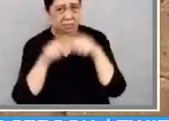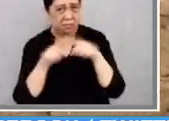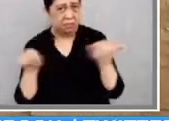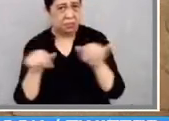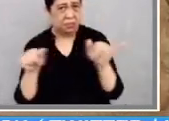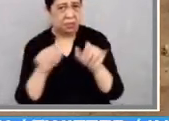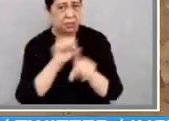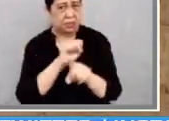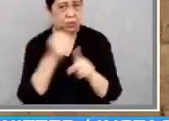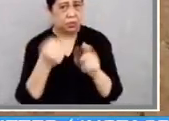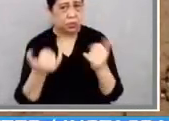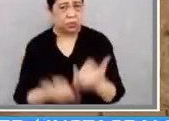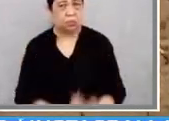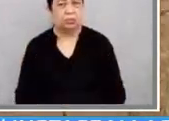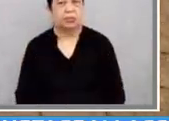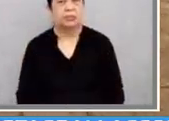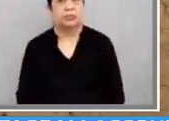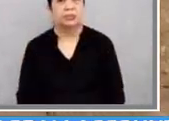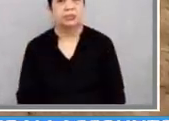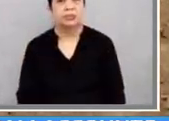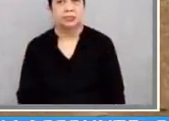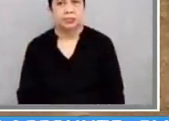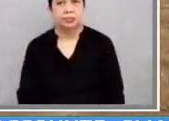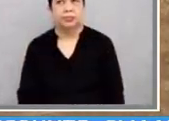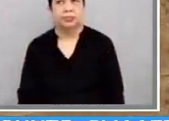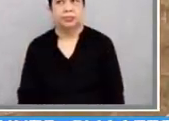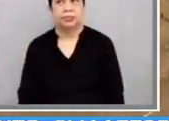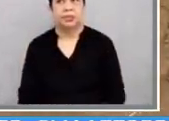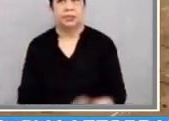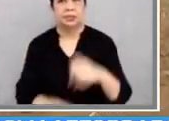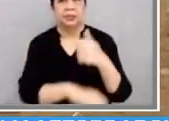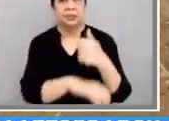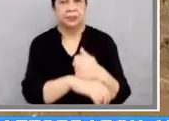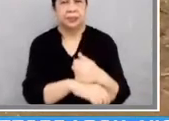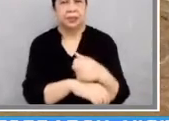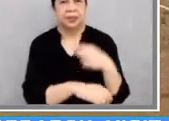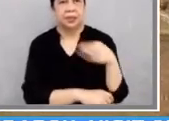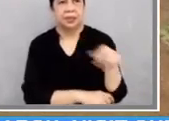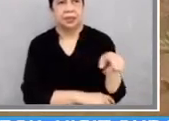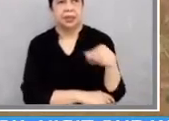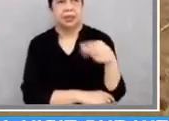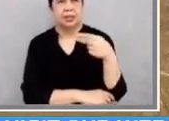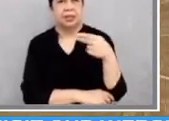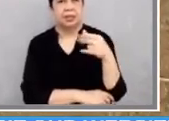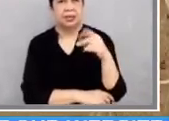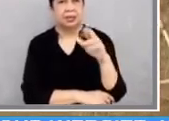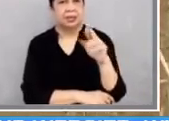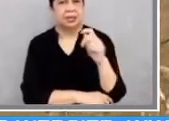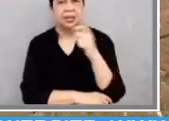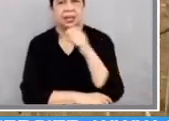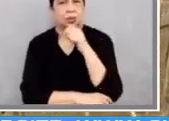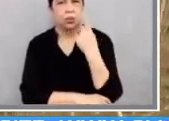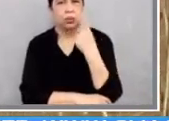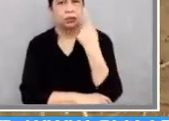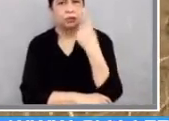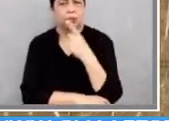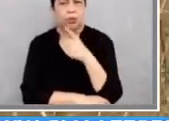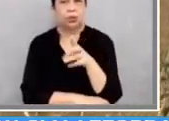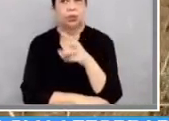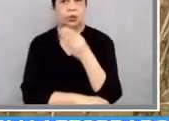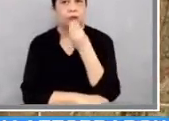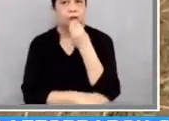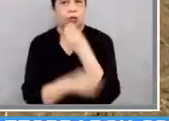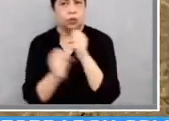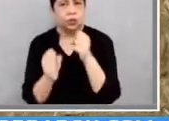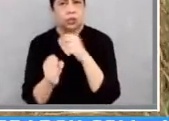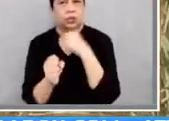ngayon? Yes ma'am, kasi alam niyo, pag nagtayo ka ng high dam, hindi lamang yan pang irigasyon, hindi lamang pang food security yan. Unang